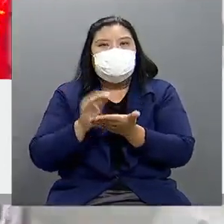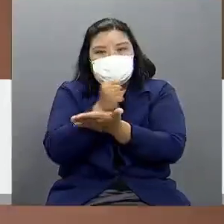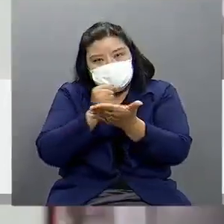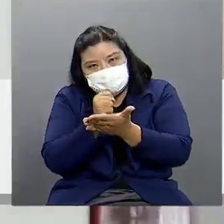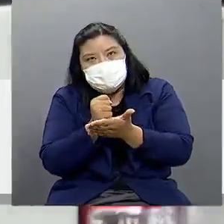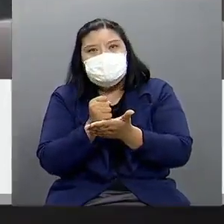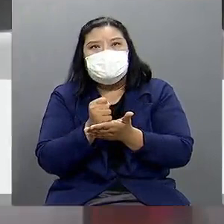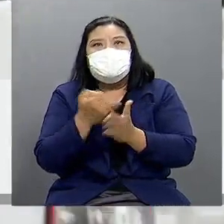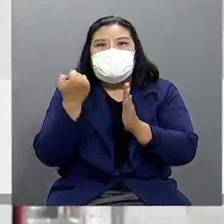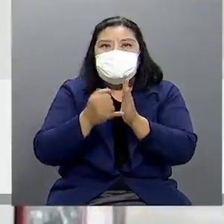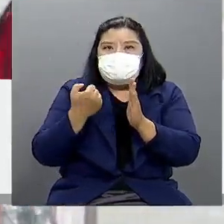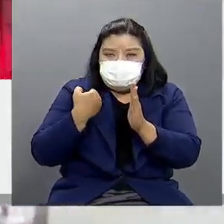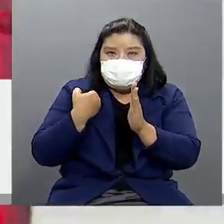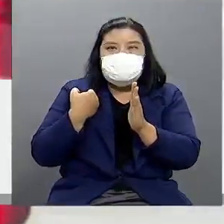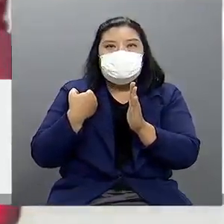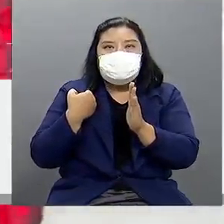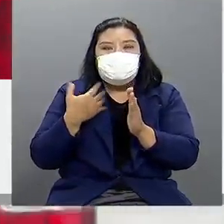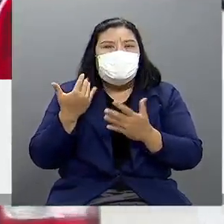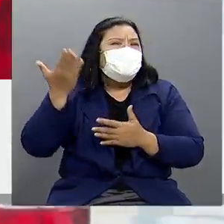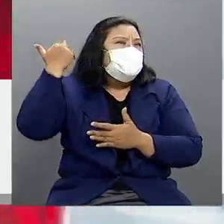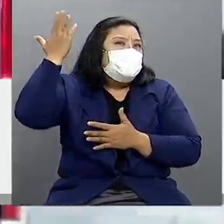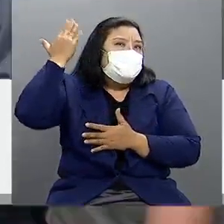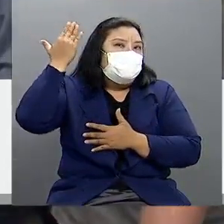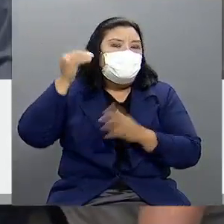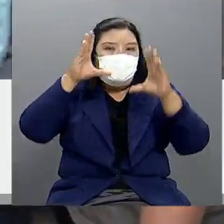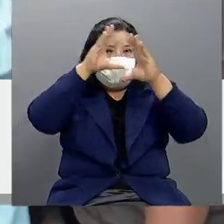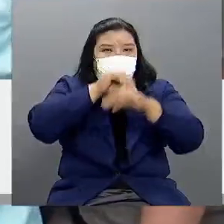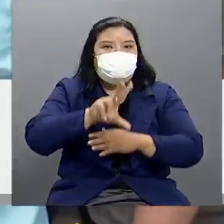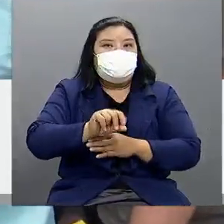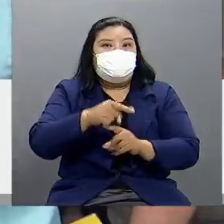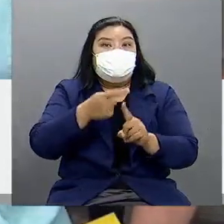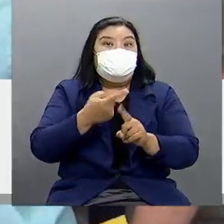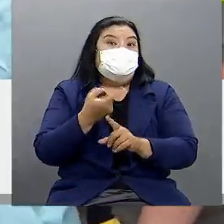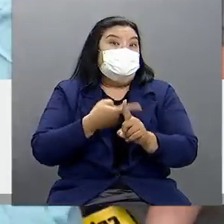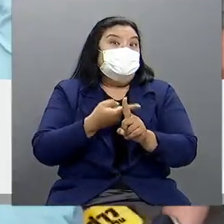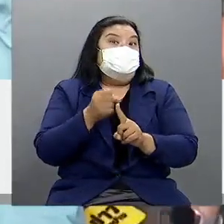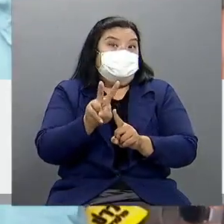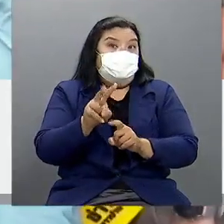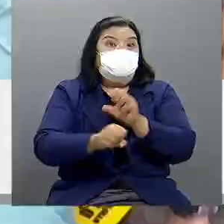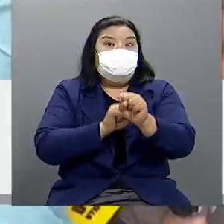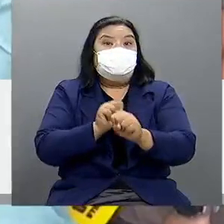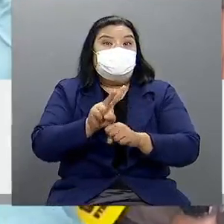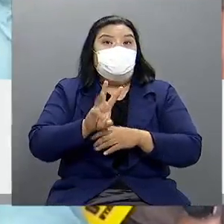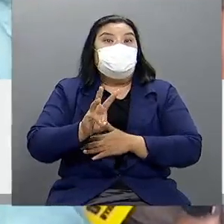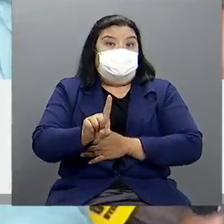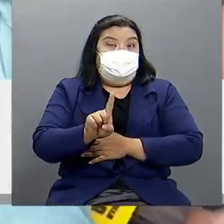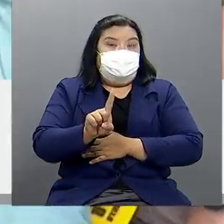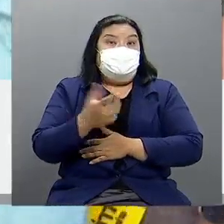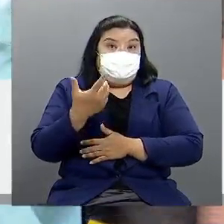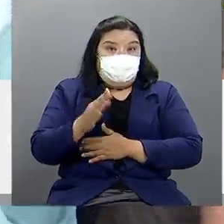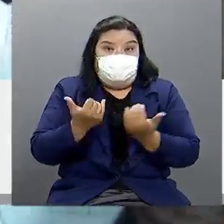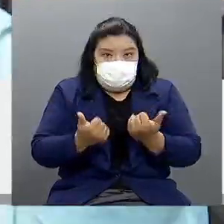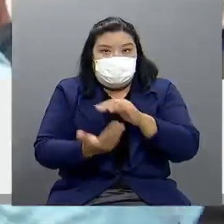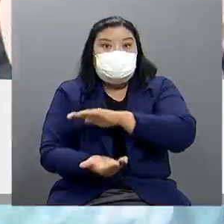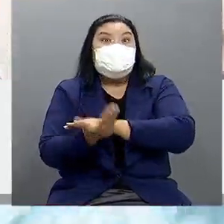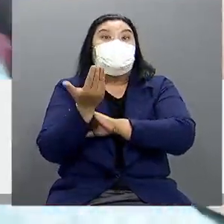ประเภทที่ 1เหตุการณ์เกิดขึ้นคืนวันที่ 31ธันวาคม2561ค่ะช่วงเช้าเสกโลโซเดินทางภาษานะคะ